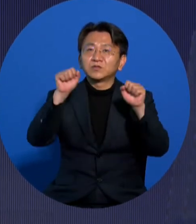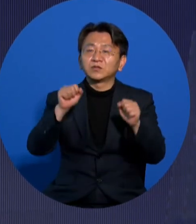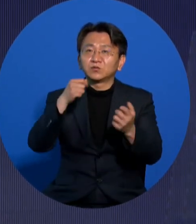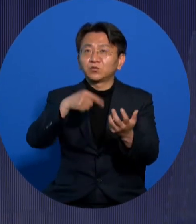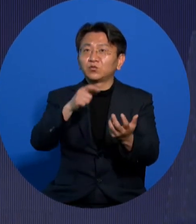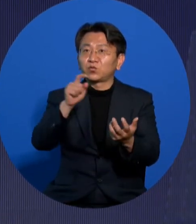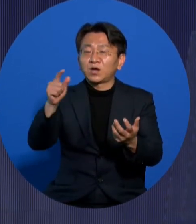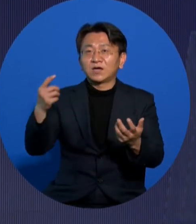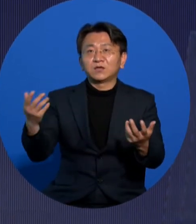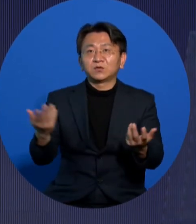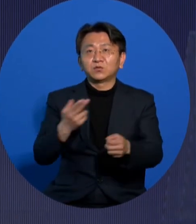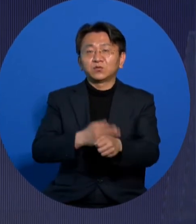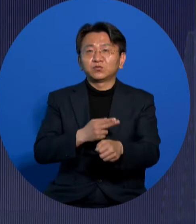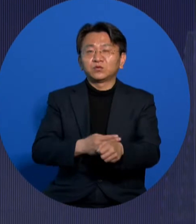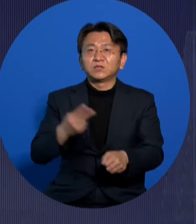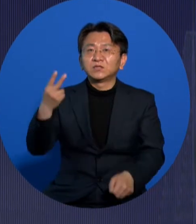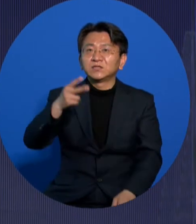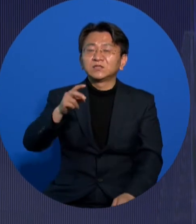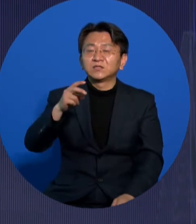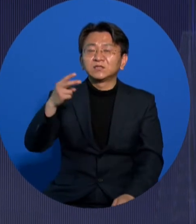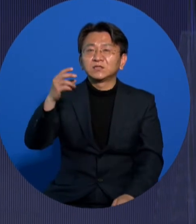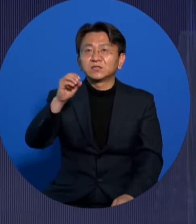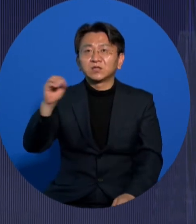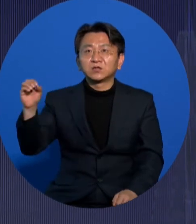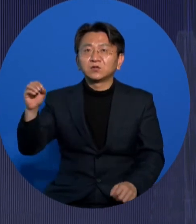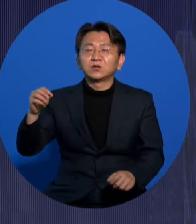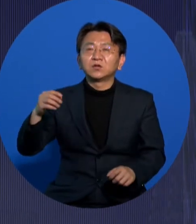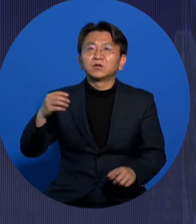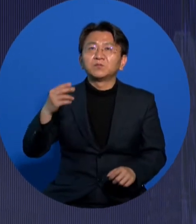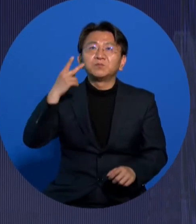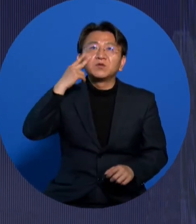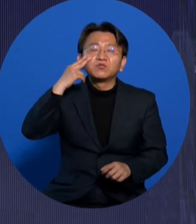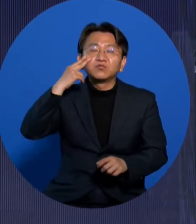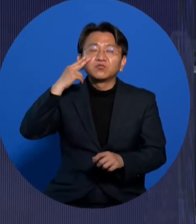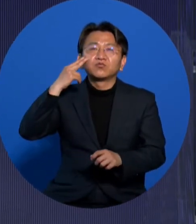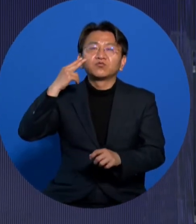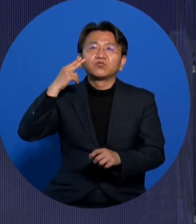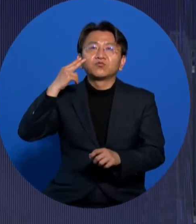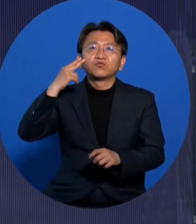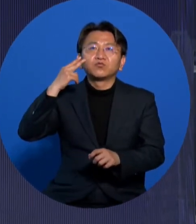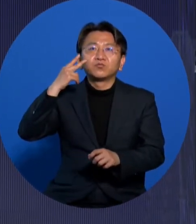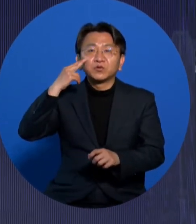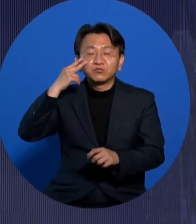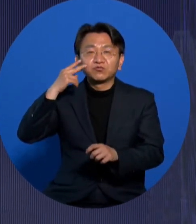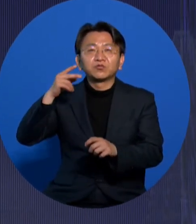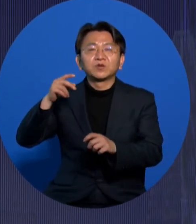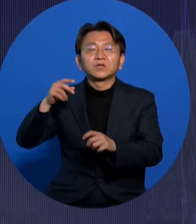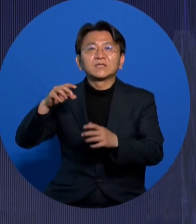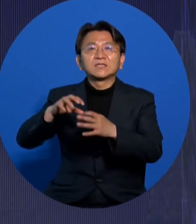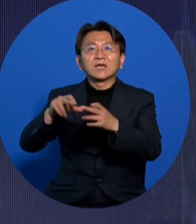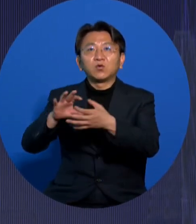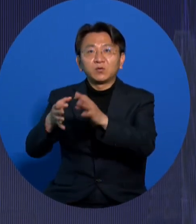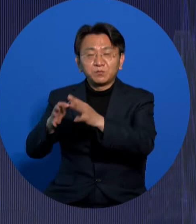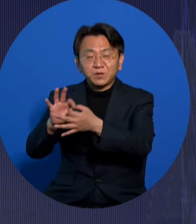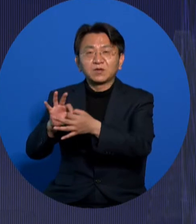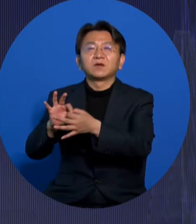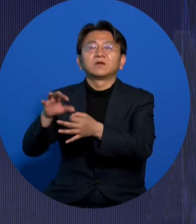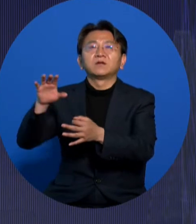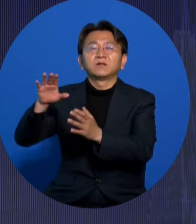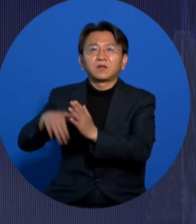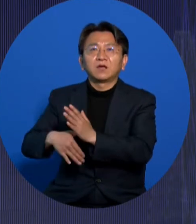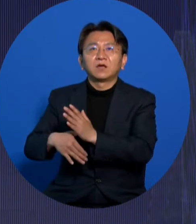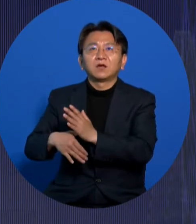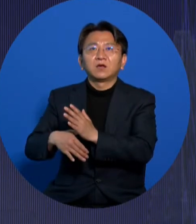지난 2000년 미국 솔트레이크 시티 동계 패럴림픽 코치로 참가한 경험이 있습니다. 저의 랩업 세션 주제는